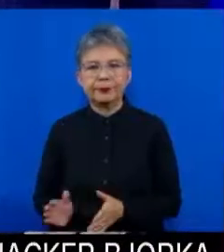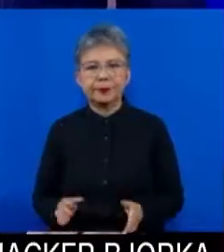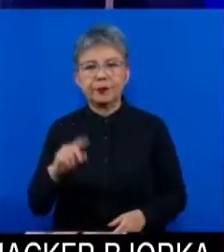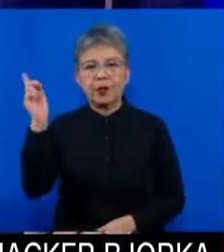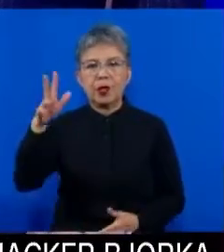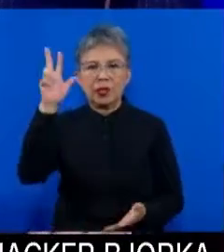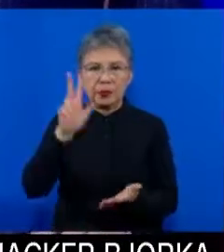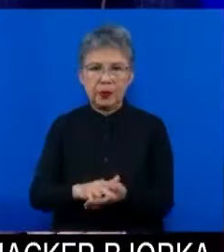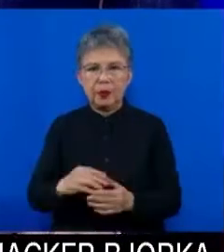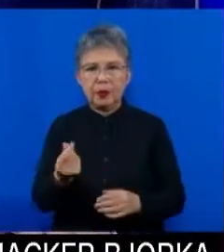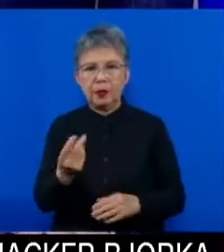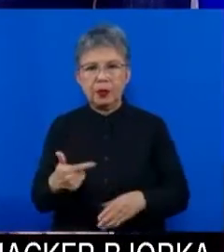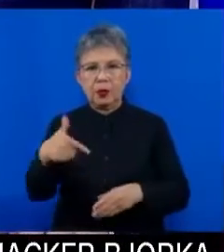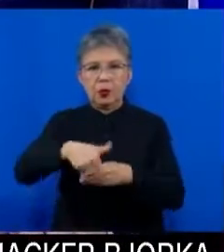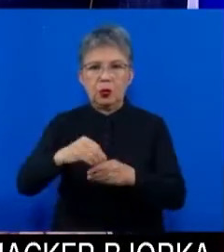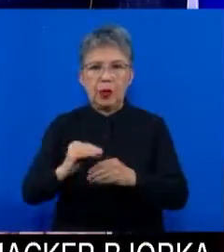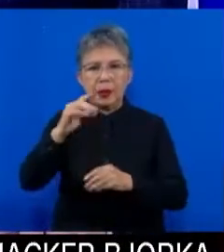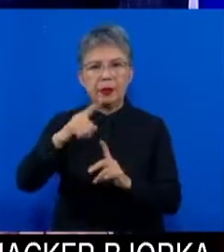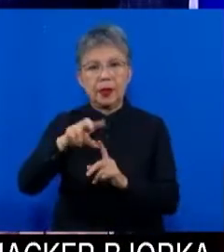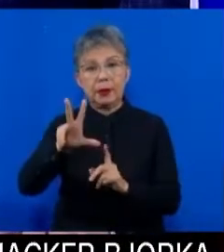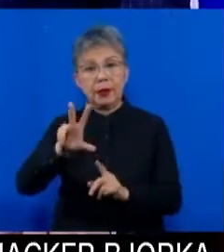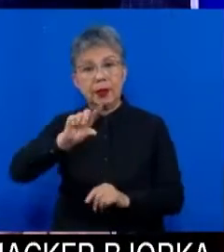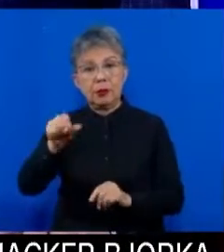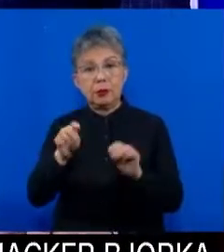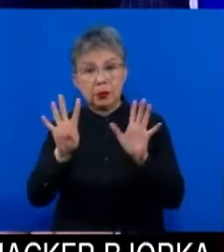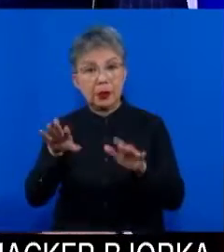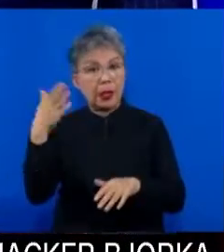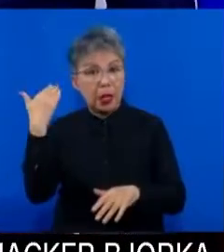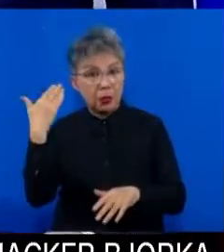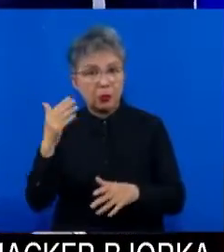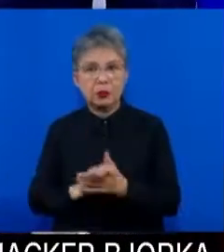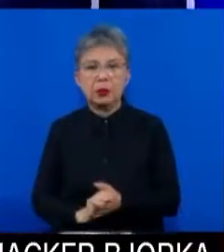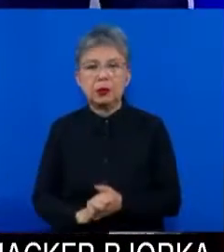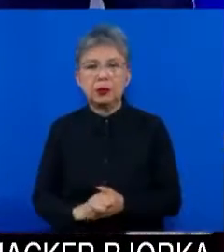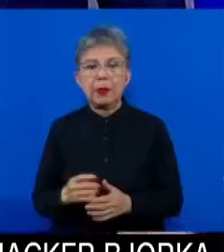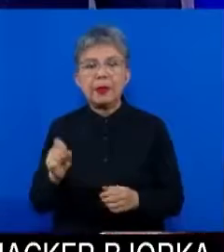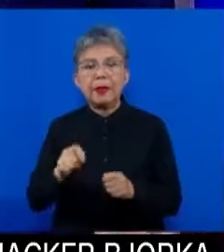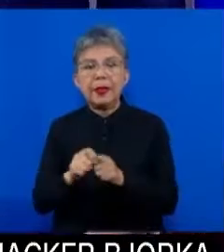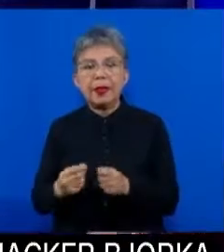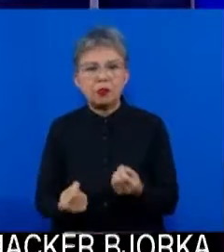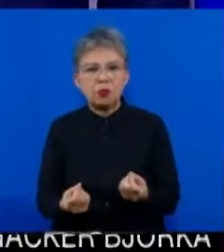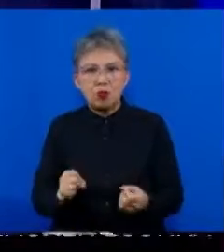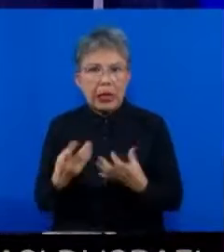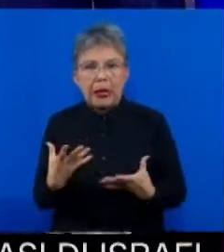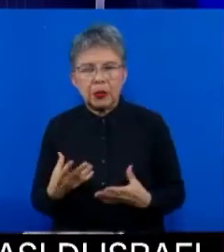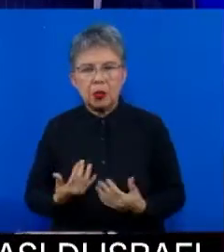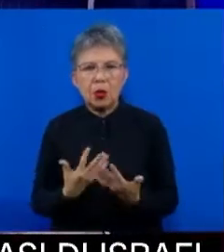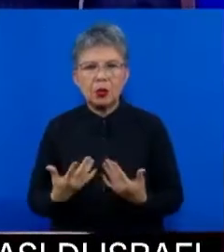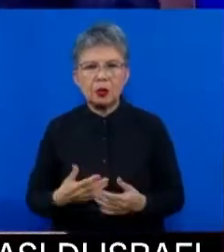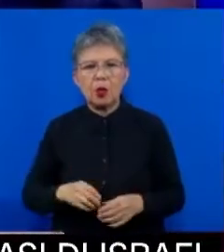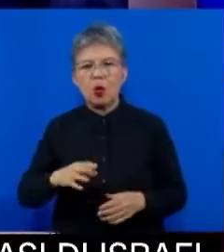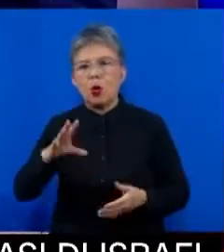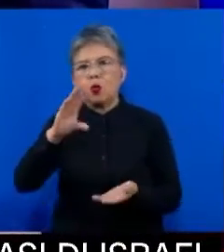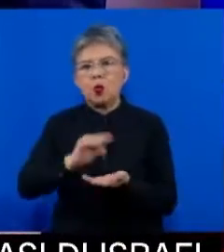Pemerintah resmi menaikkan harga bahan bakar minyak sejak 3 September 2022 lalu. Kebijakan ini menimbulkan reaksi. Banyak yang mengeluh harus mengurangi